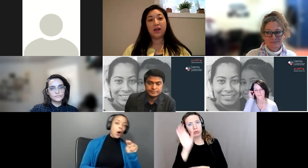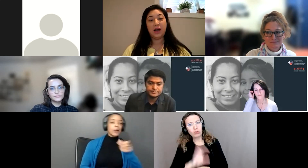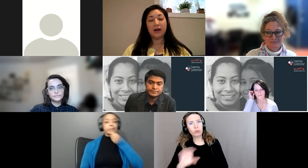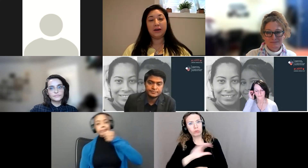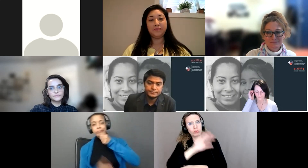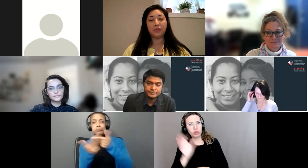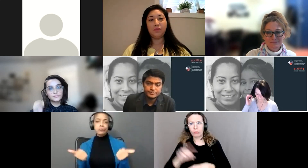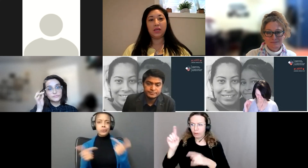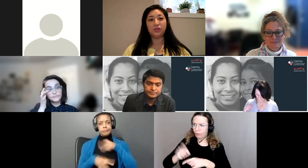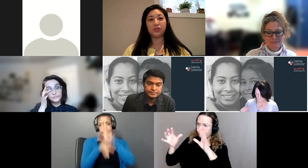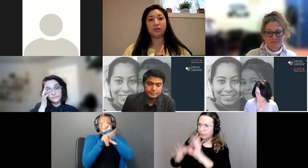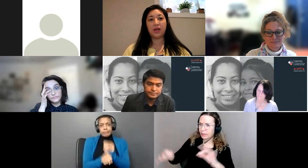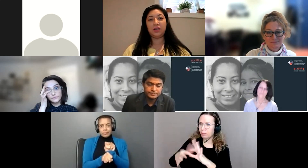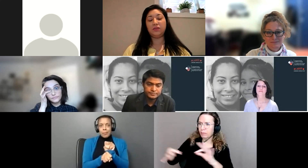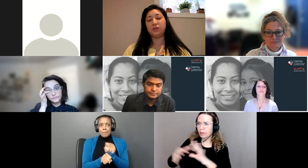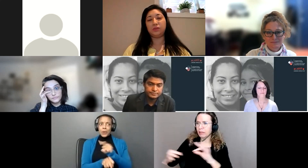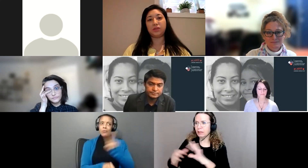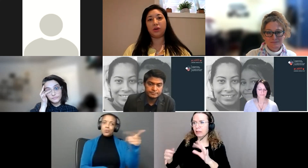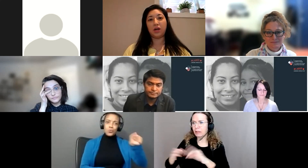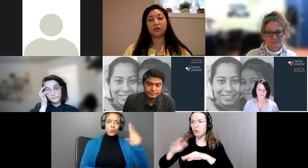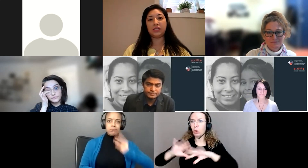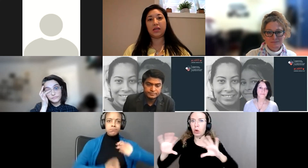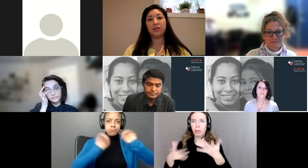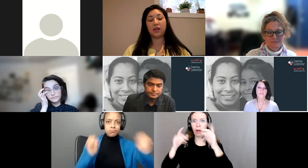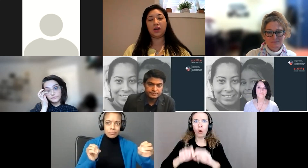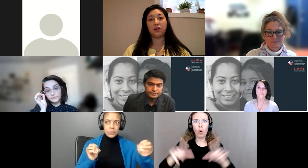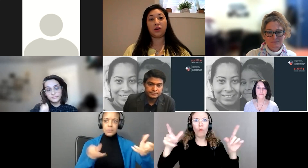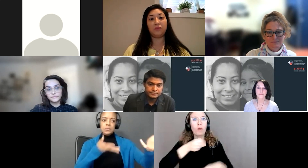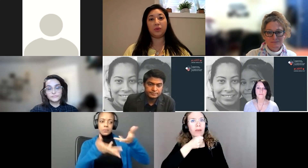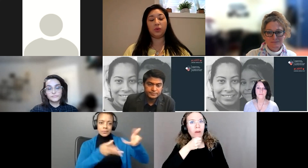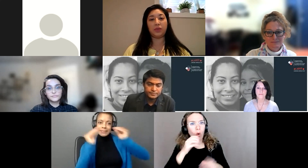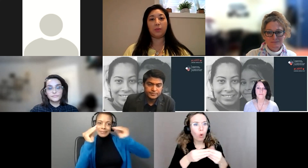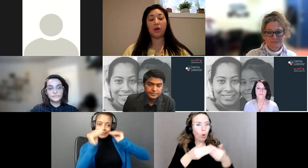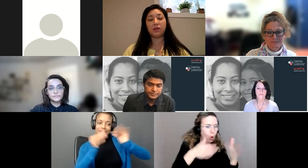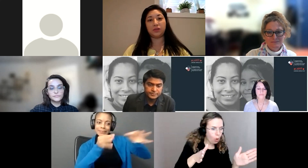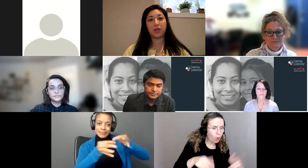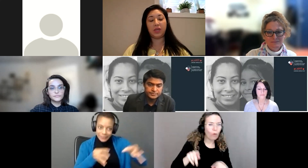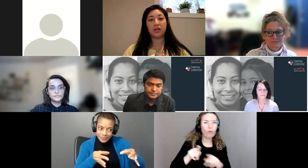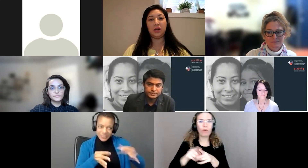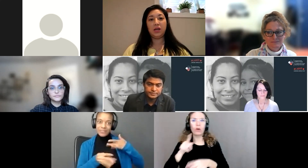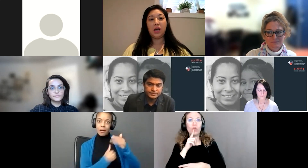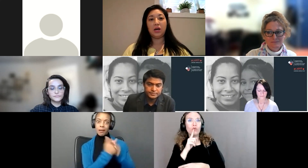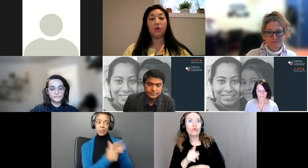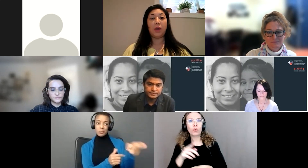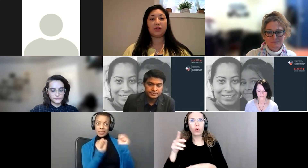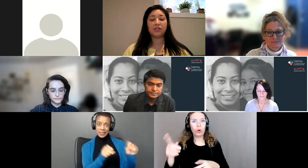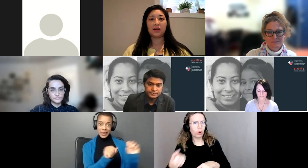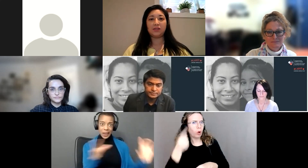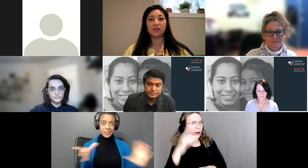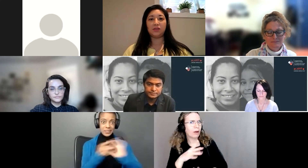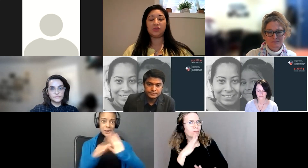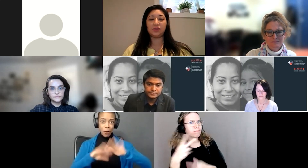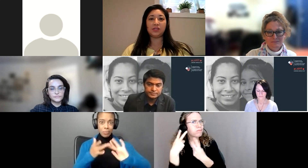expliquer, assure-toi d'allumer les microphones et de s'assurer que les gens le comprenaient et qu'ils étaient confortables